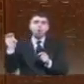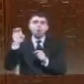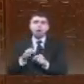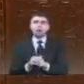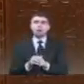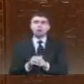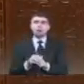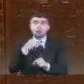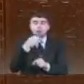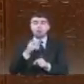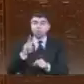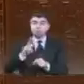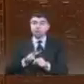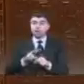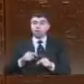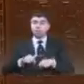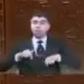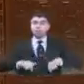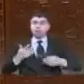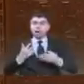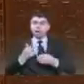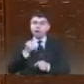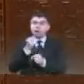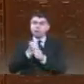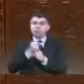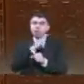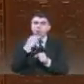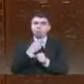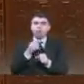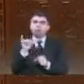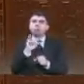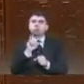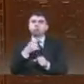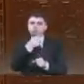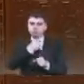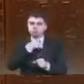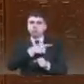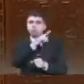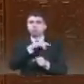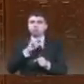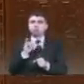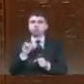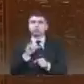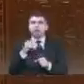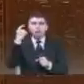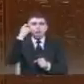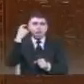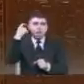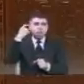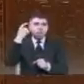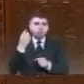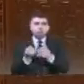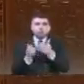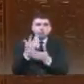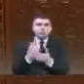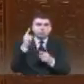المقاربة دينا في حقيقة هذا المجال وهو ما كونه ما إحنا؟ ما هو النموذج دينا؟ الفكر دينا المعتدل